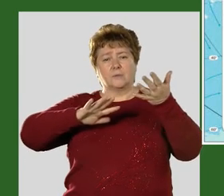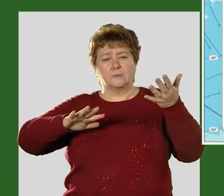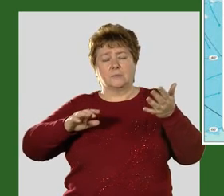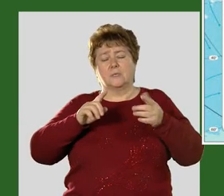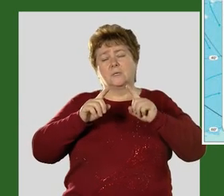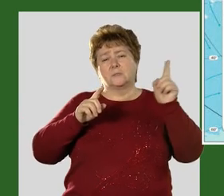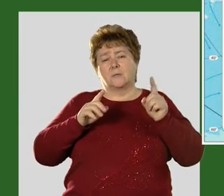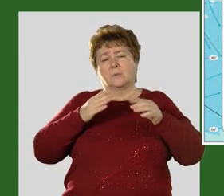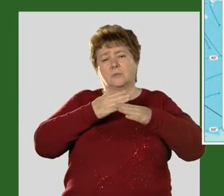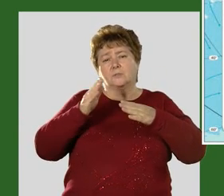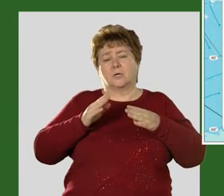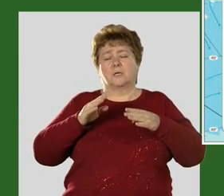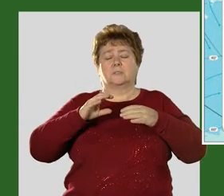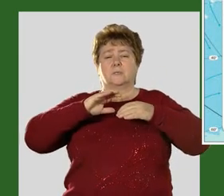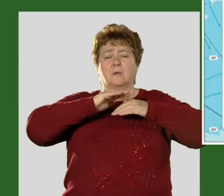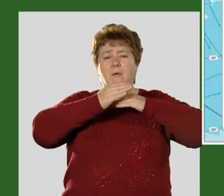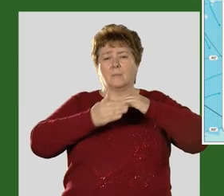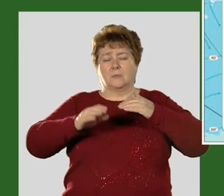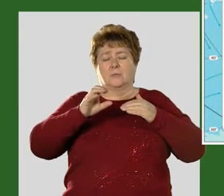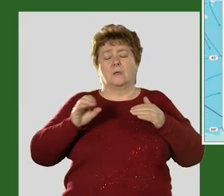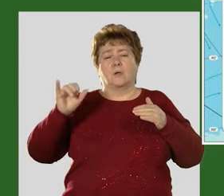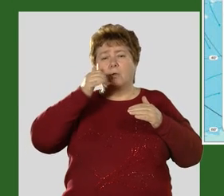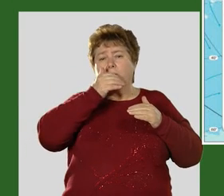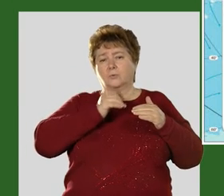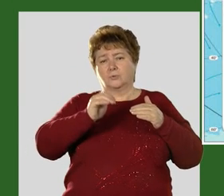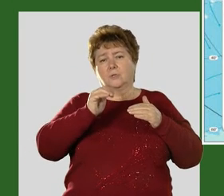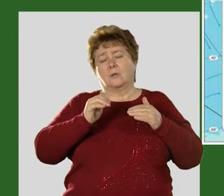протягиваются в западной части материка Южная Америка.